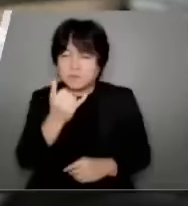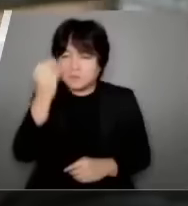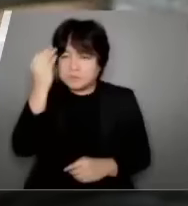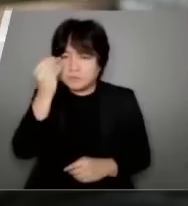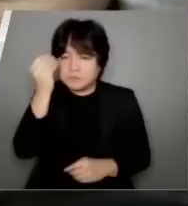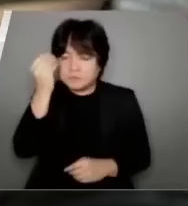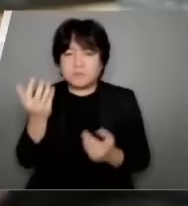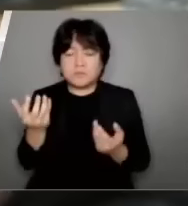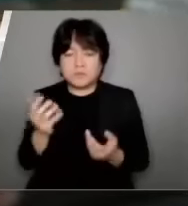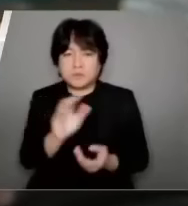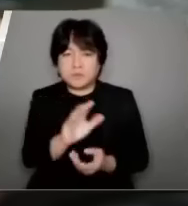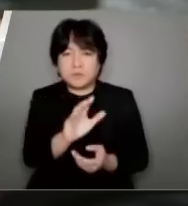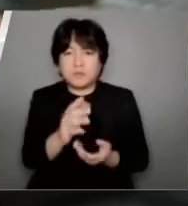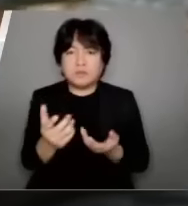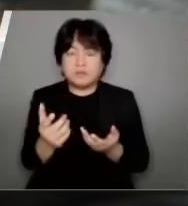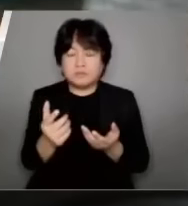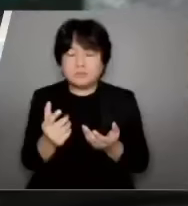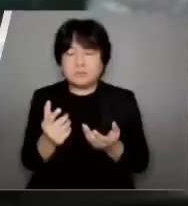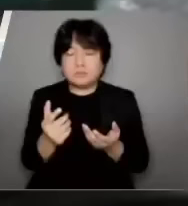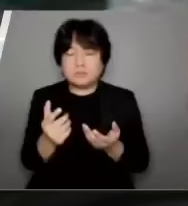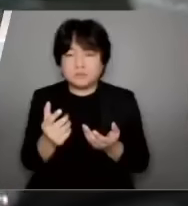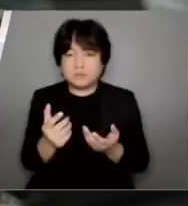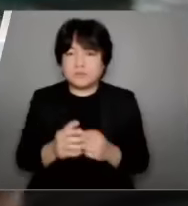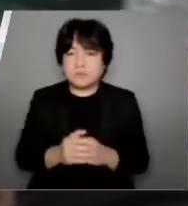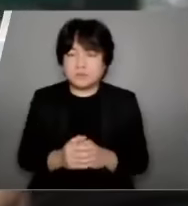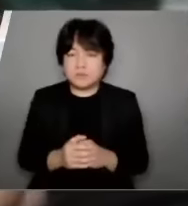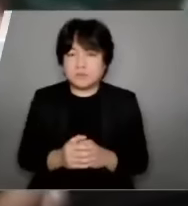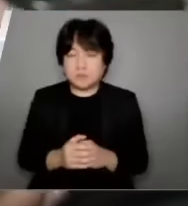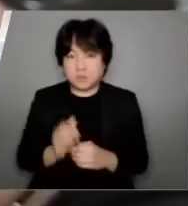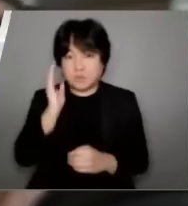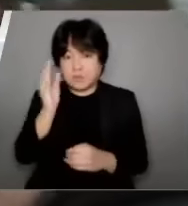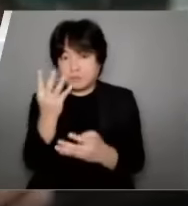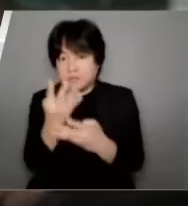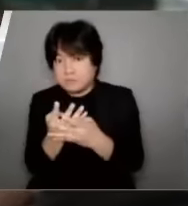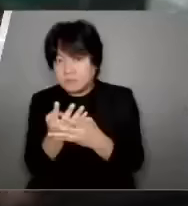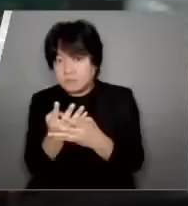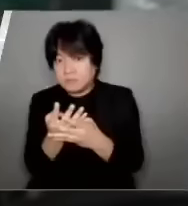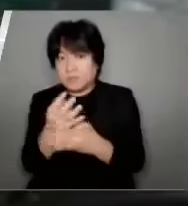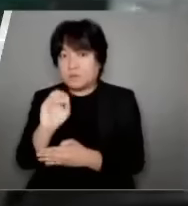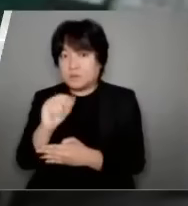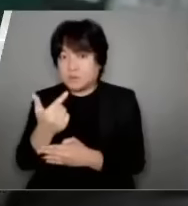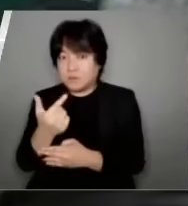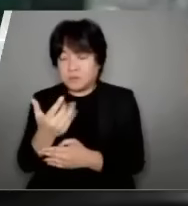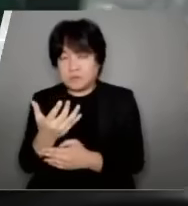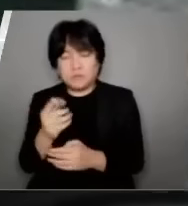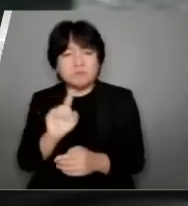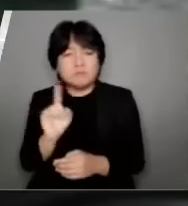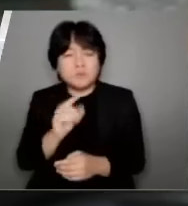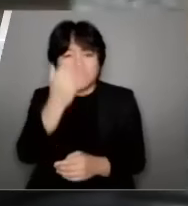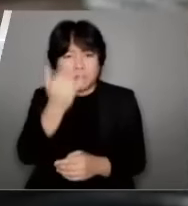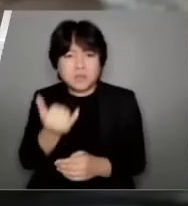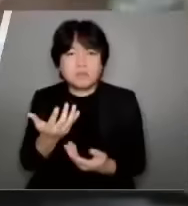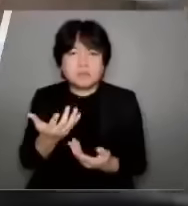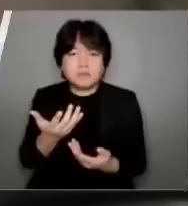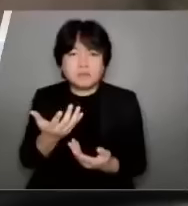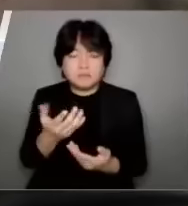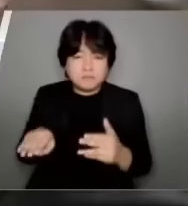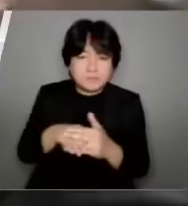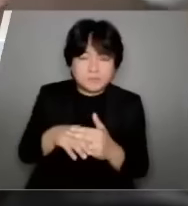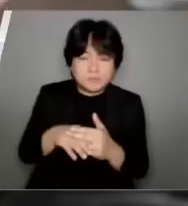kung i-detain si Ms. Cassie Leong, anong basis, kung may charges, ano yung charges para maipagtanggol natin siya